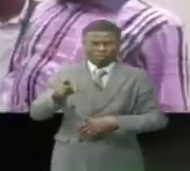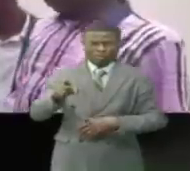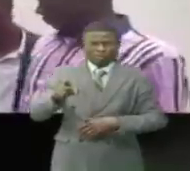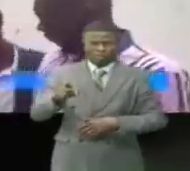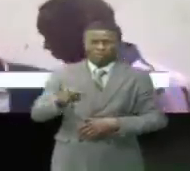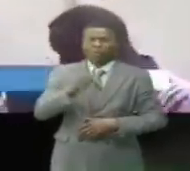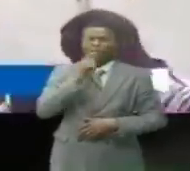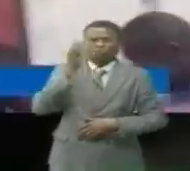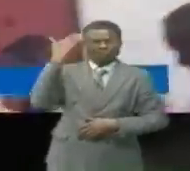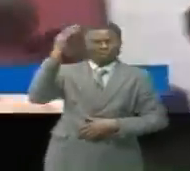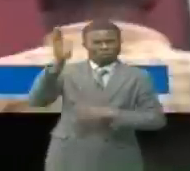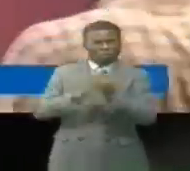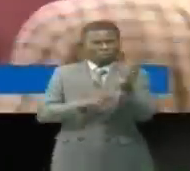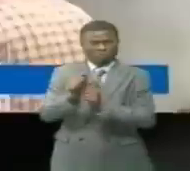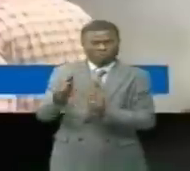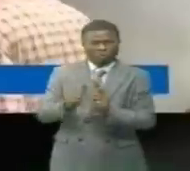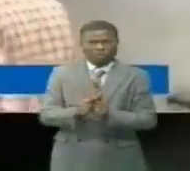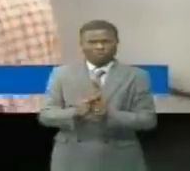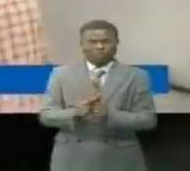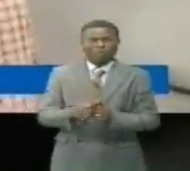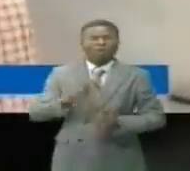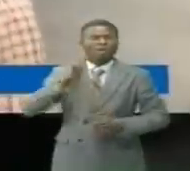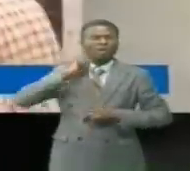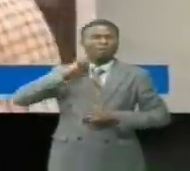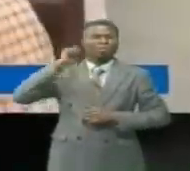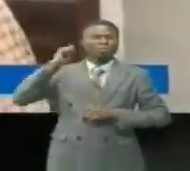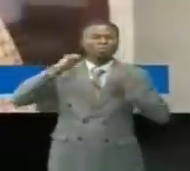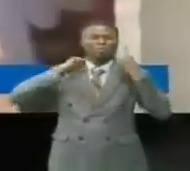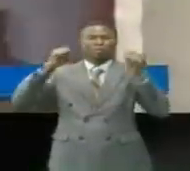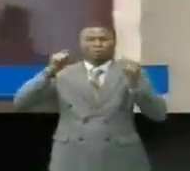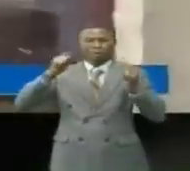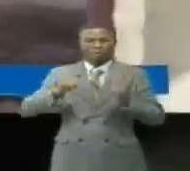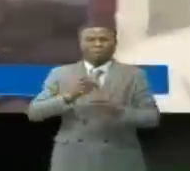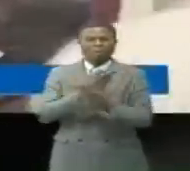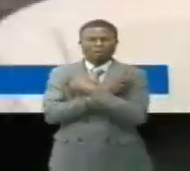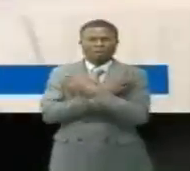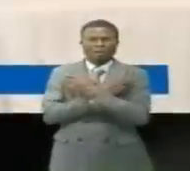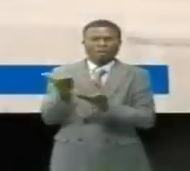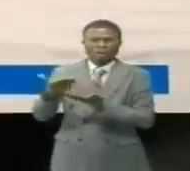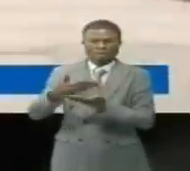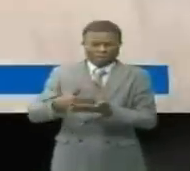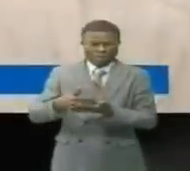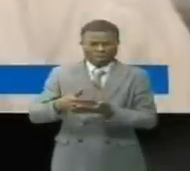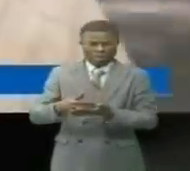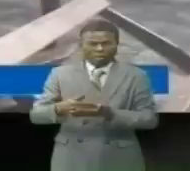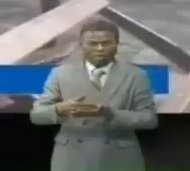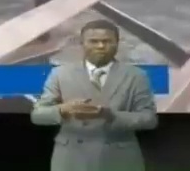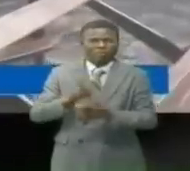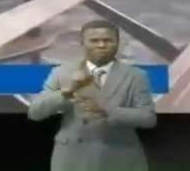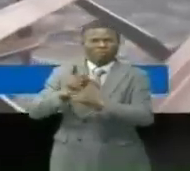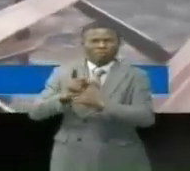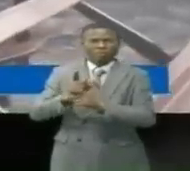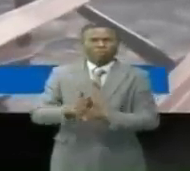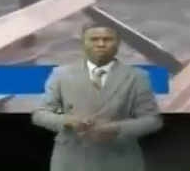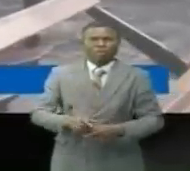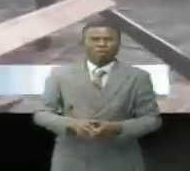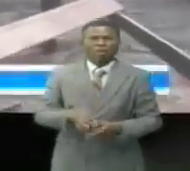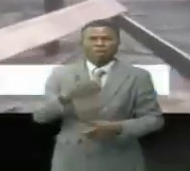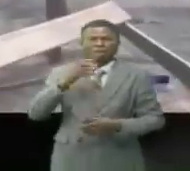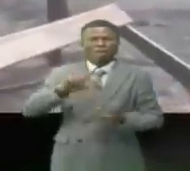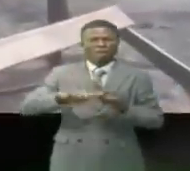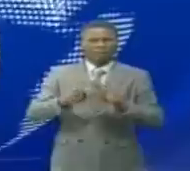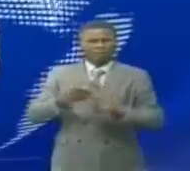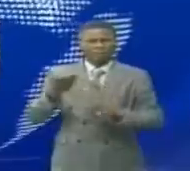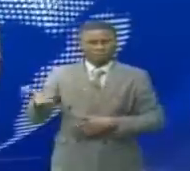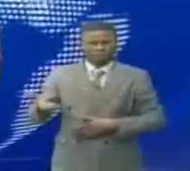incendiée récemment par des inciviques. Des vacances remplies pour une élue qui a gardé le cordon ombilical avec ses